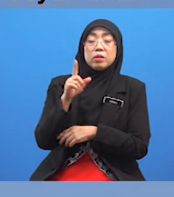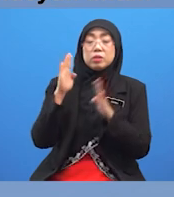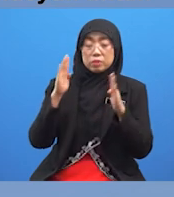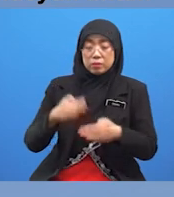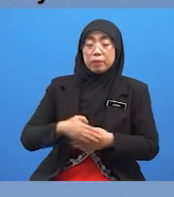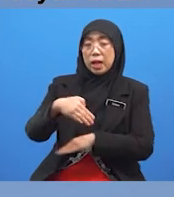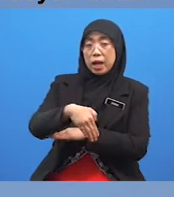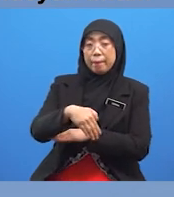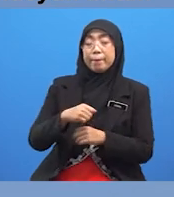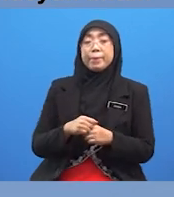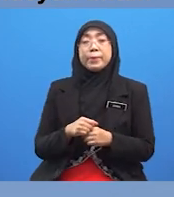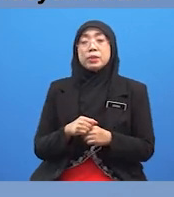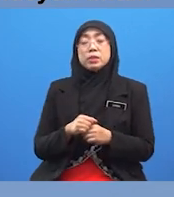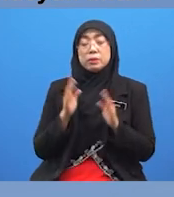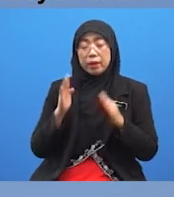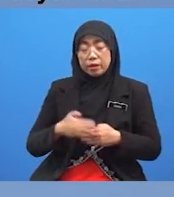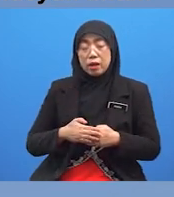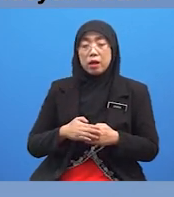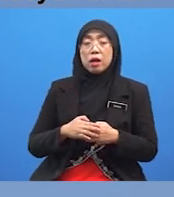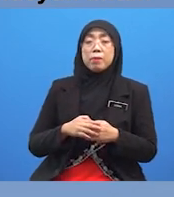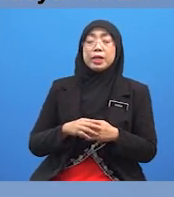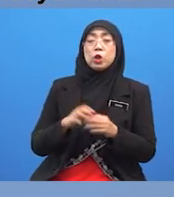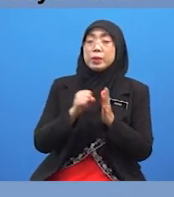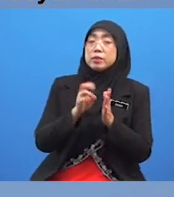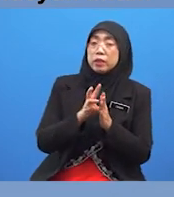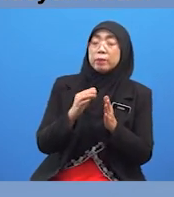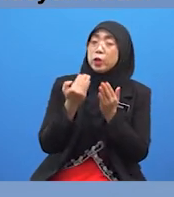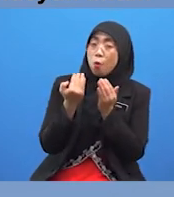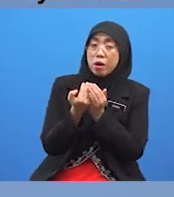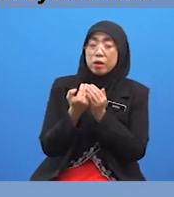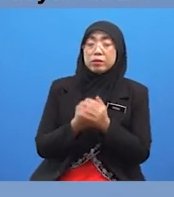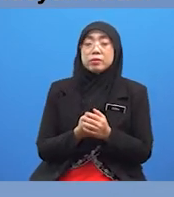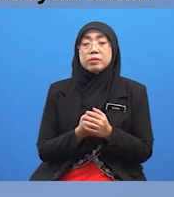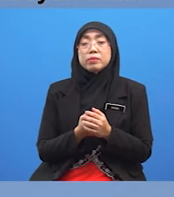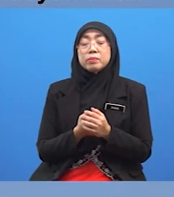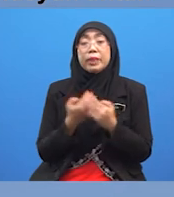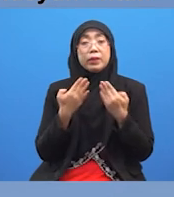berzikir dan bersyukur kepada Allah Subhanahu Wa Taala